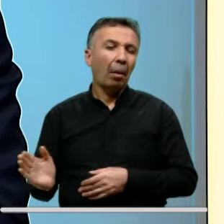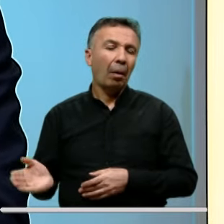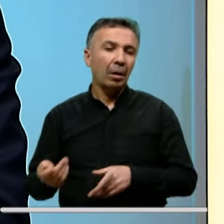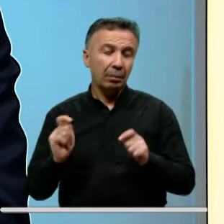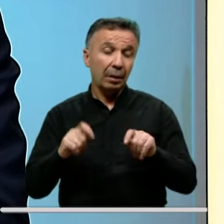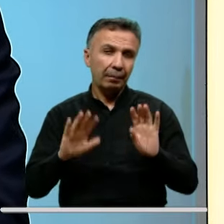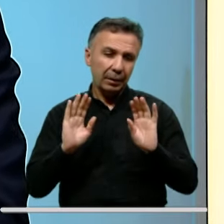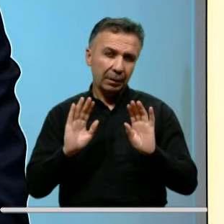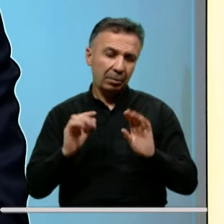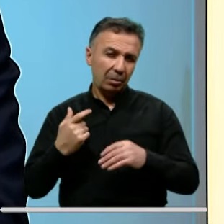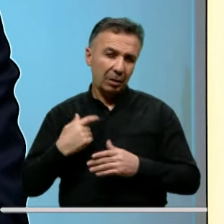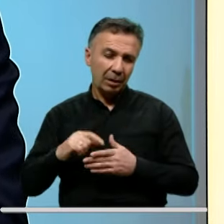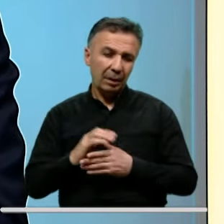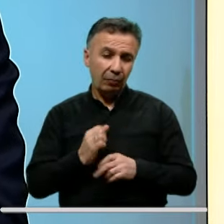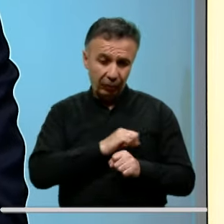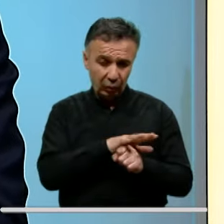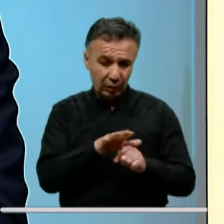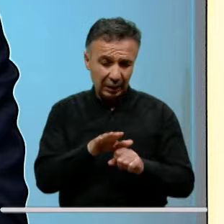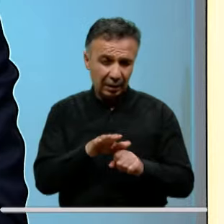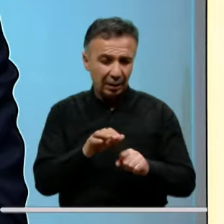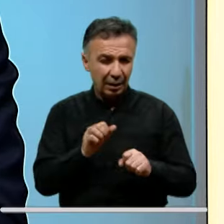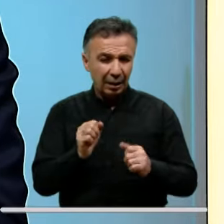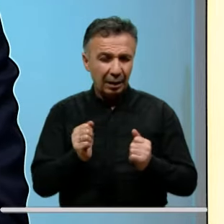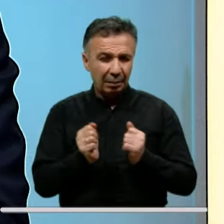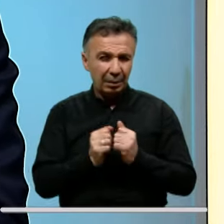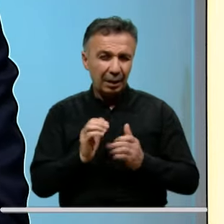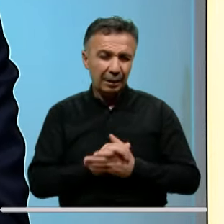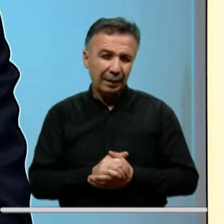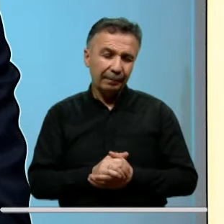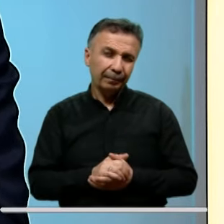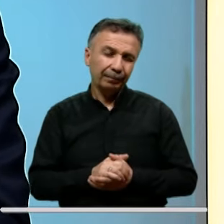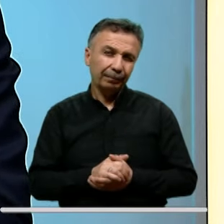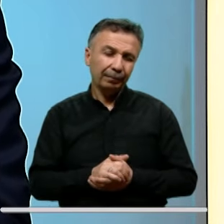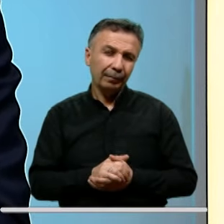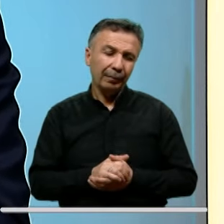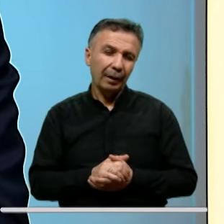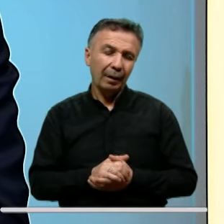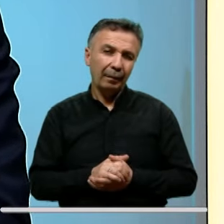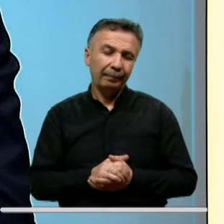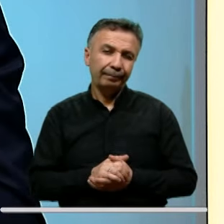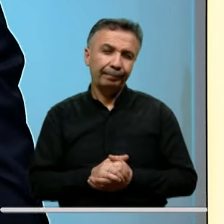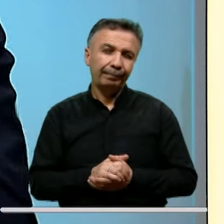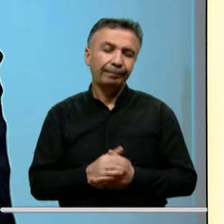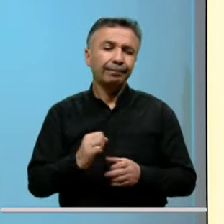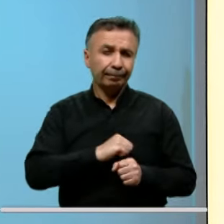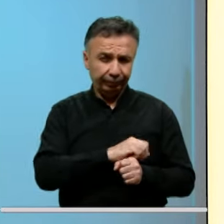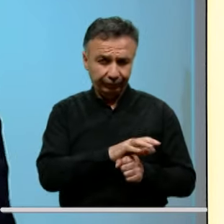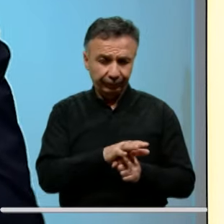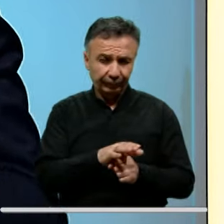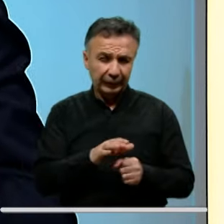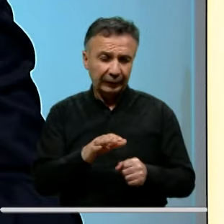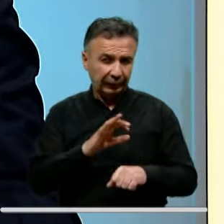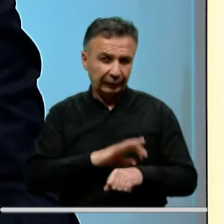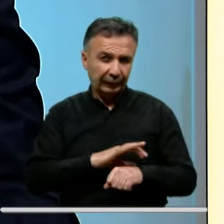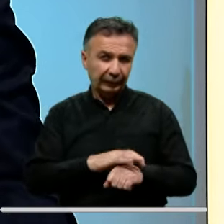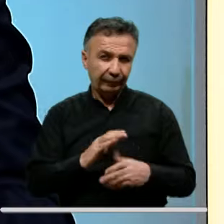edilmemelidir de. Özellikle pandemiyle birlikte çokça şöyle mazeretler ileri süren insanlar var. Hani pandemide işte salgın